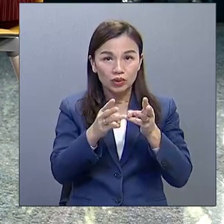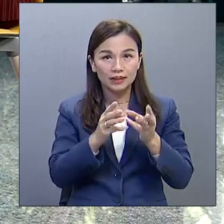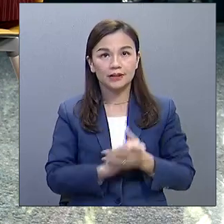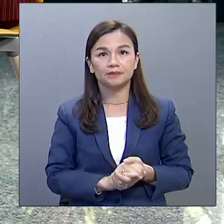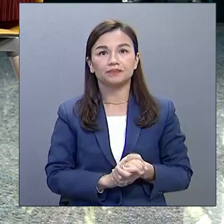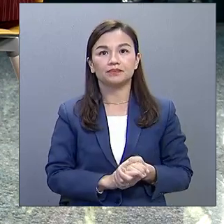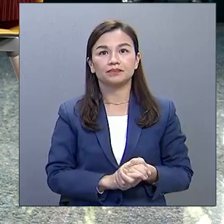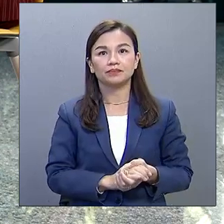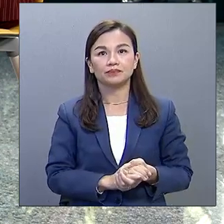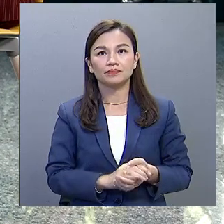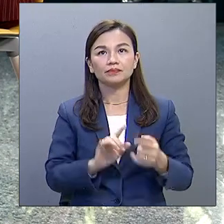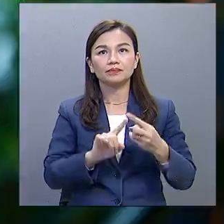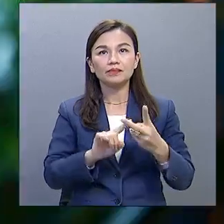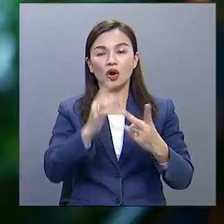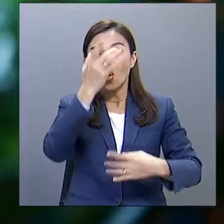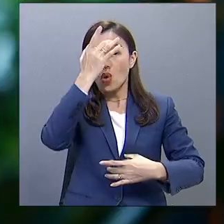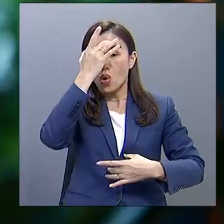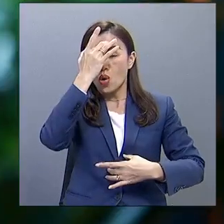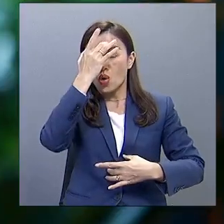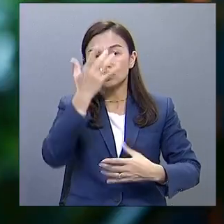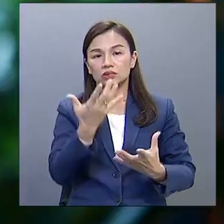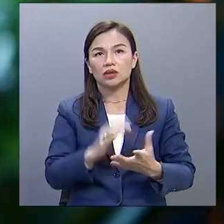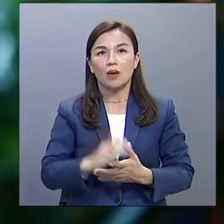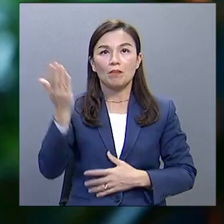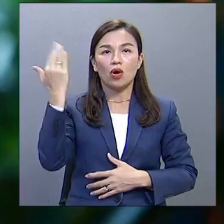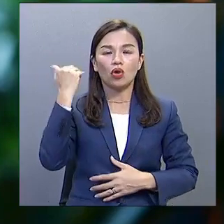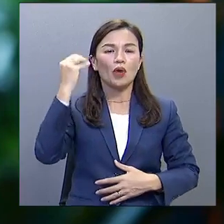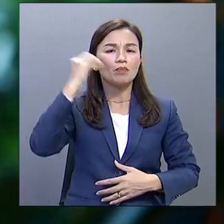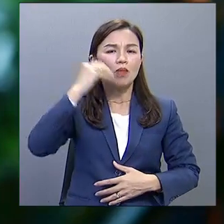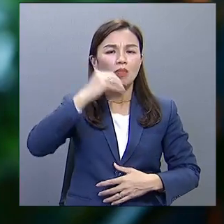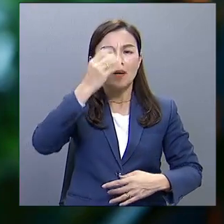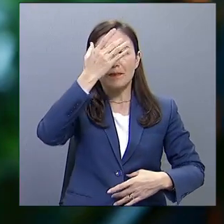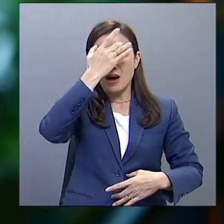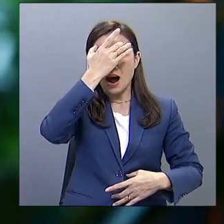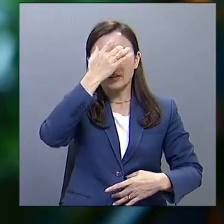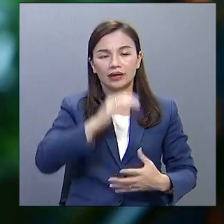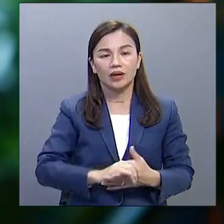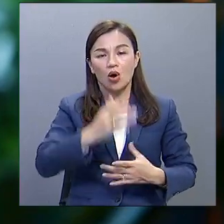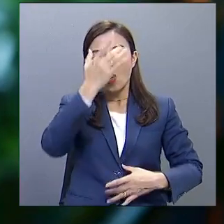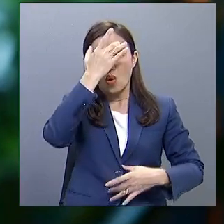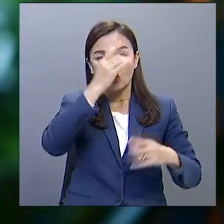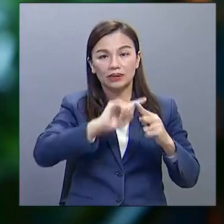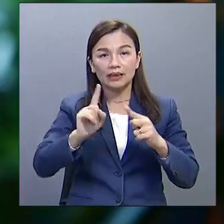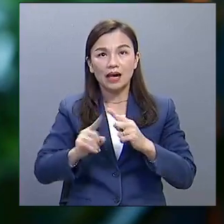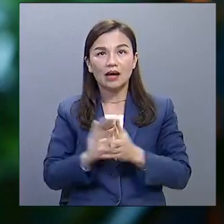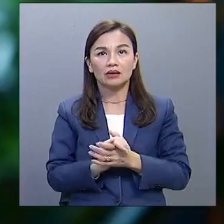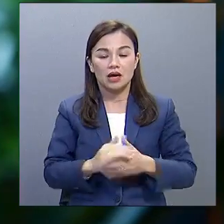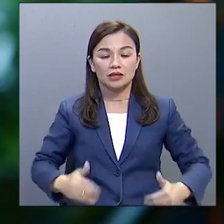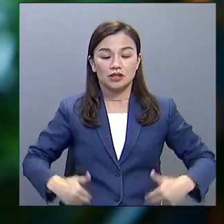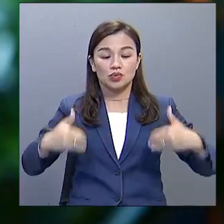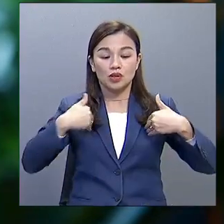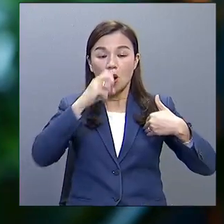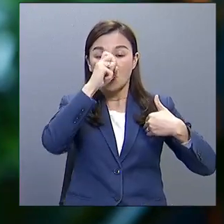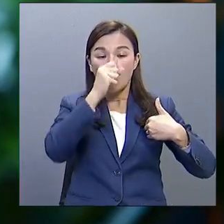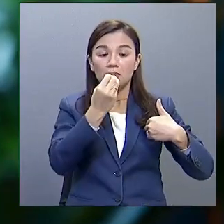องดูอย่างชนที่เป็นโรคเรื้อรังเนี่ยอย่างหมอเนี่ยเมื่อก่อนไม่สบายเยอะมากเลยพอหมอปรับไลฟ์สไตล์ตอนนี้ไม่ต้องใช้ยาสักตัวเลยก็ดูว่าเ